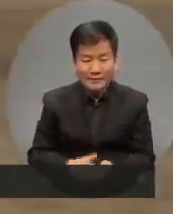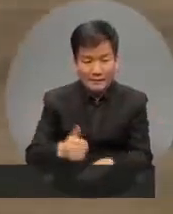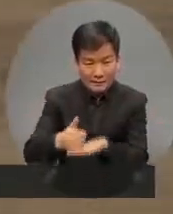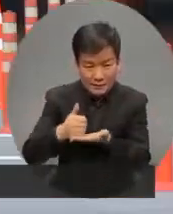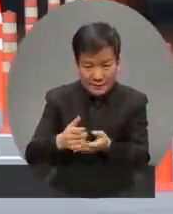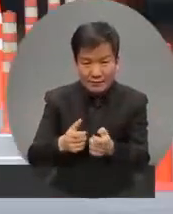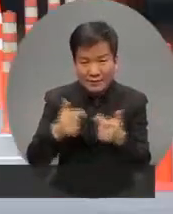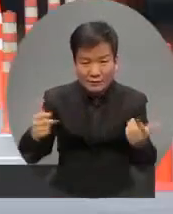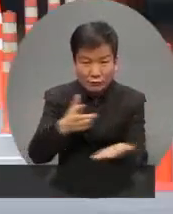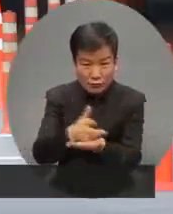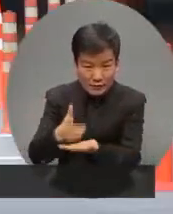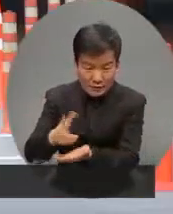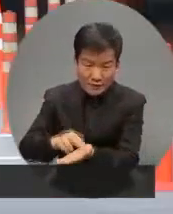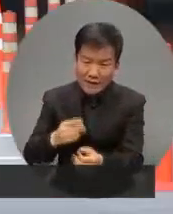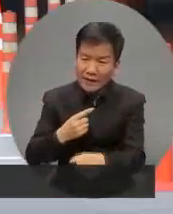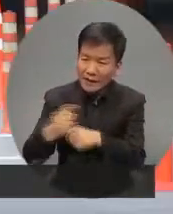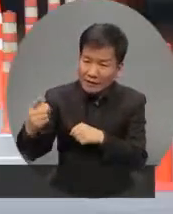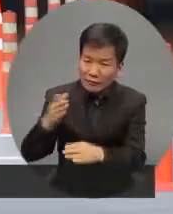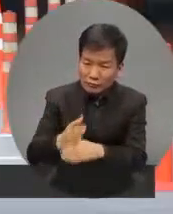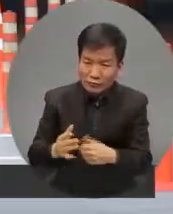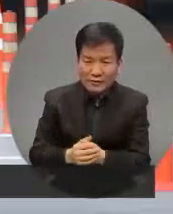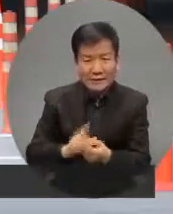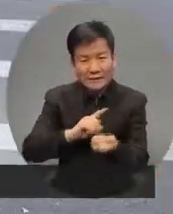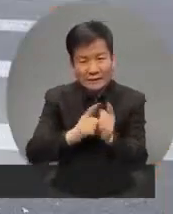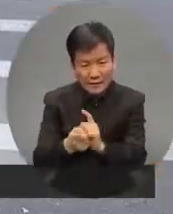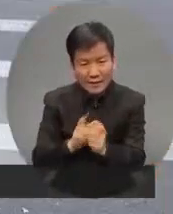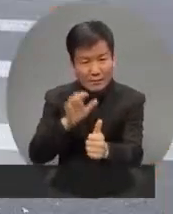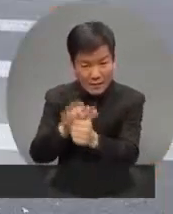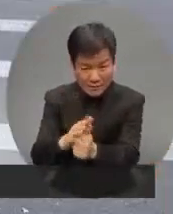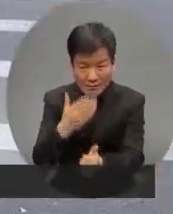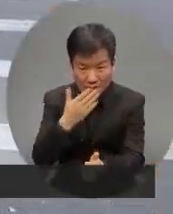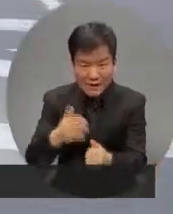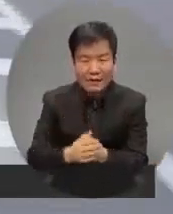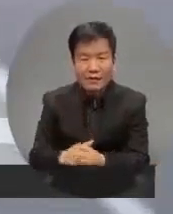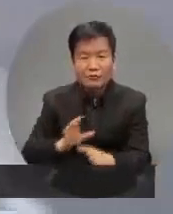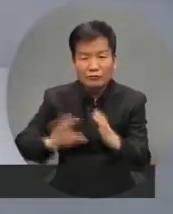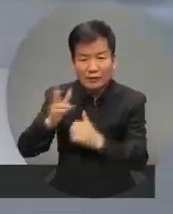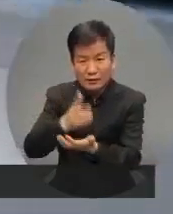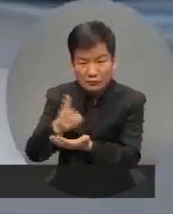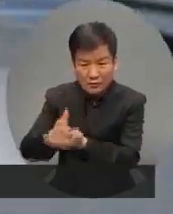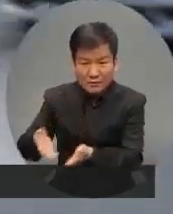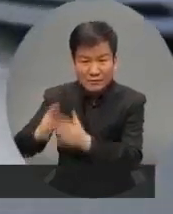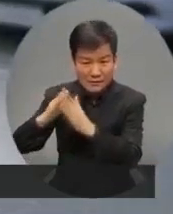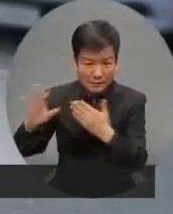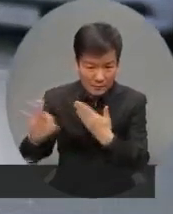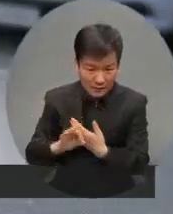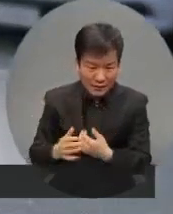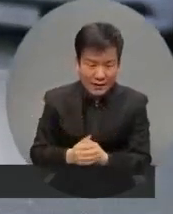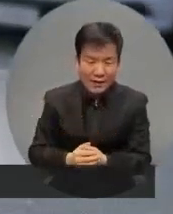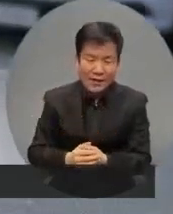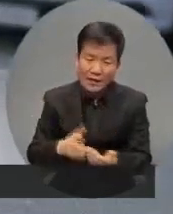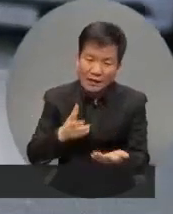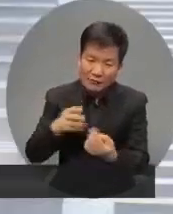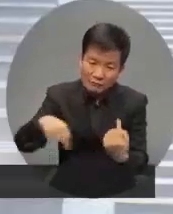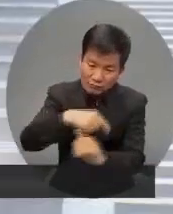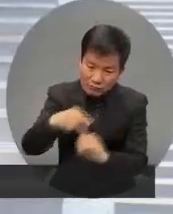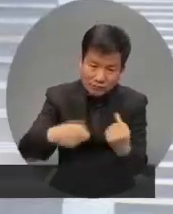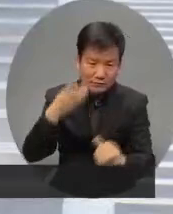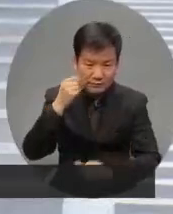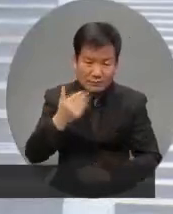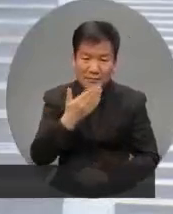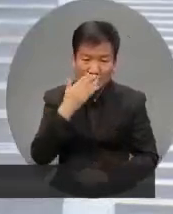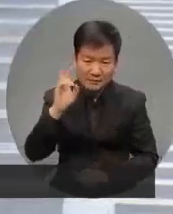생긴 주차난은 내년 중 대행 서비스가 시행되고 추가 주차장이 조성되면 숨통을 트일 것으로